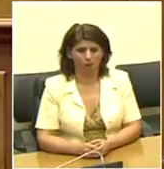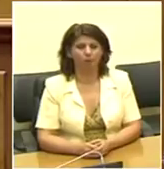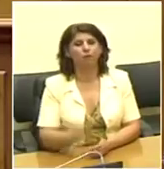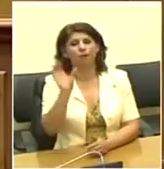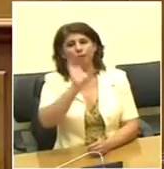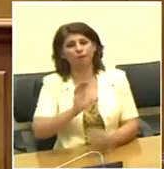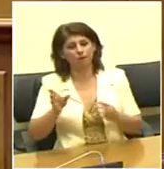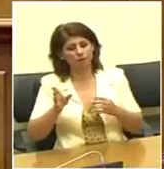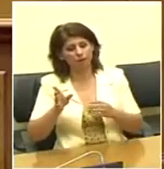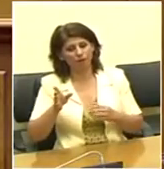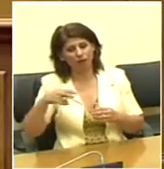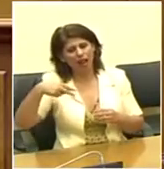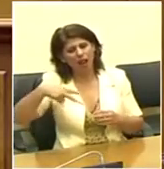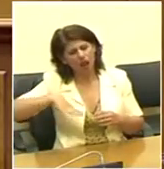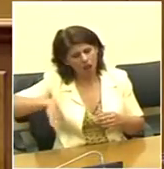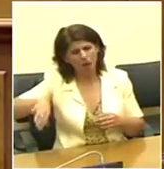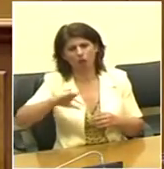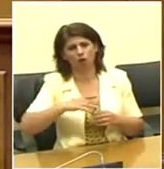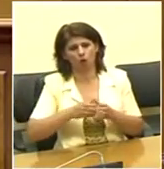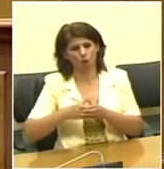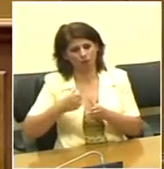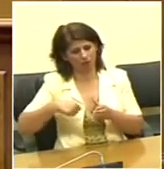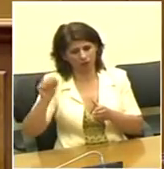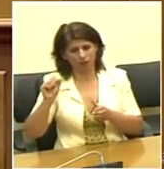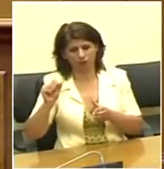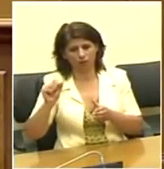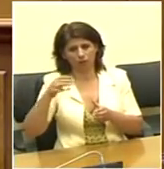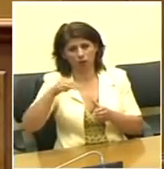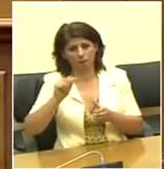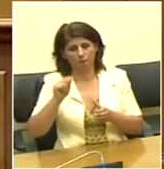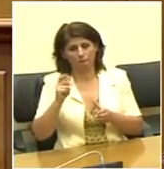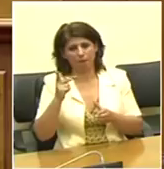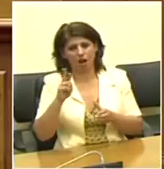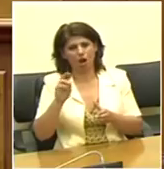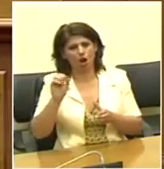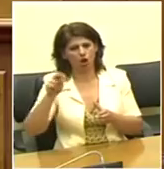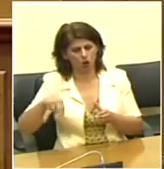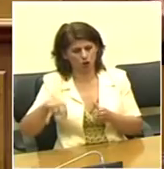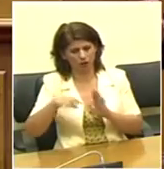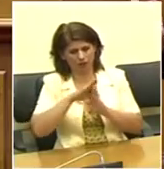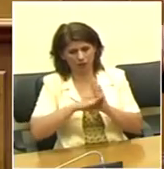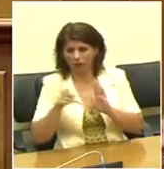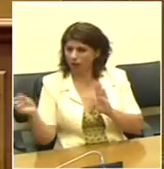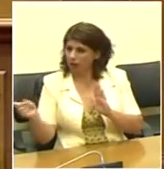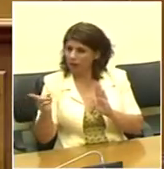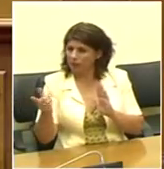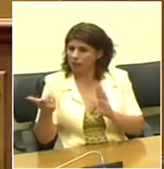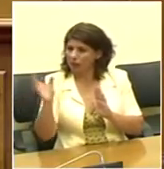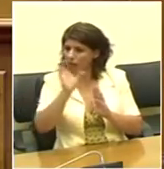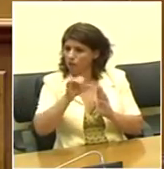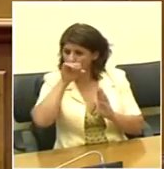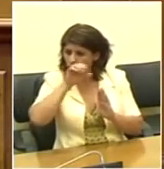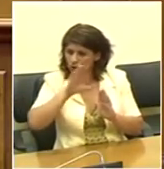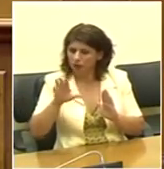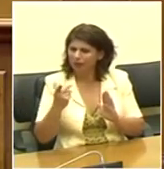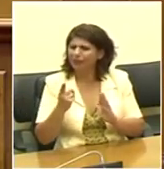Λαϊκό Κόμμα, δεν συμφωνεί με τον Μακρόν στην ατζέντα του. Εσείς που είσαστε ευρωπαϊστές,